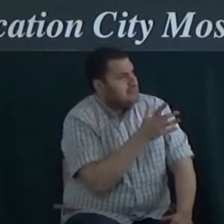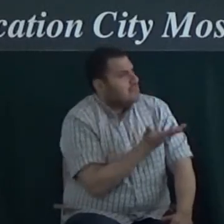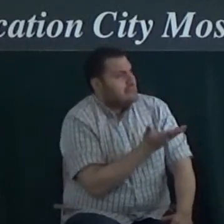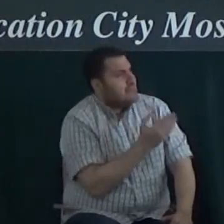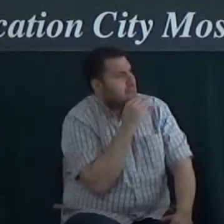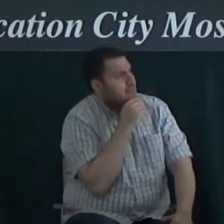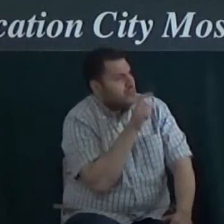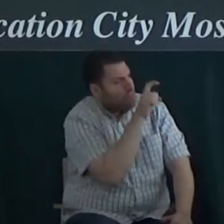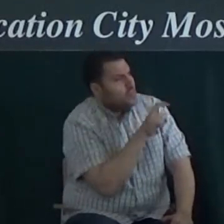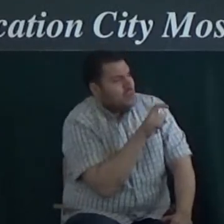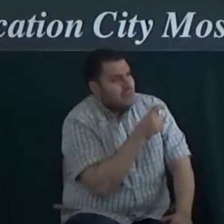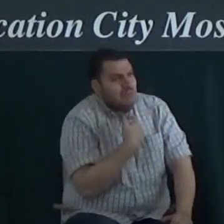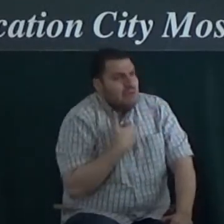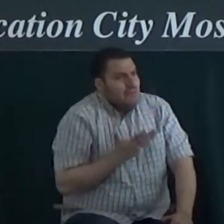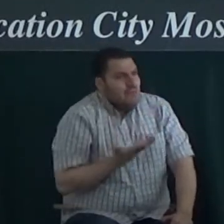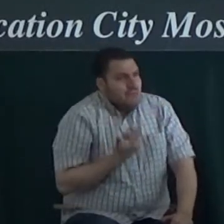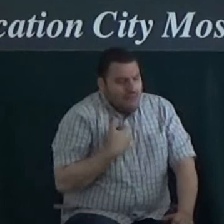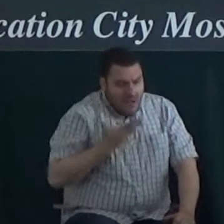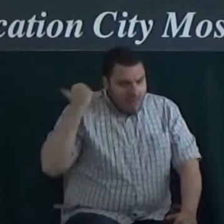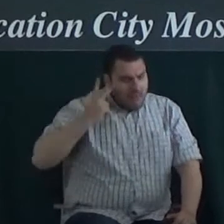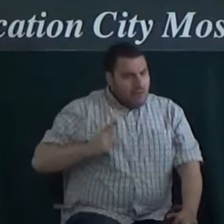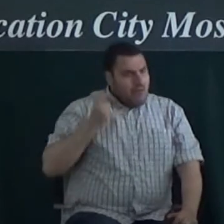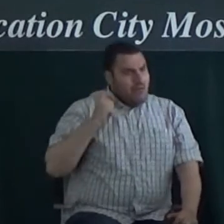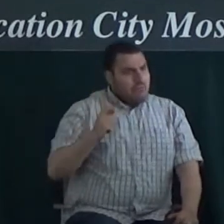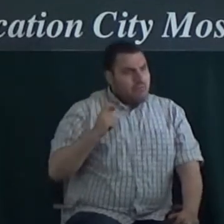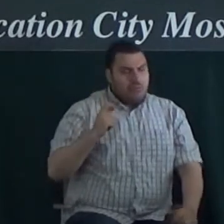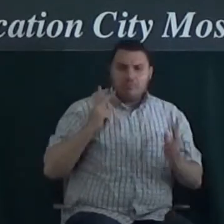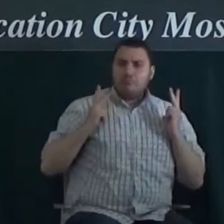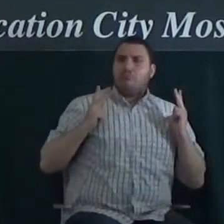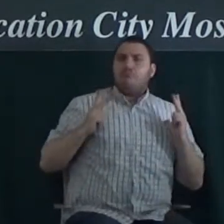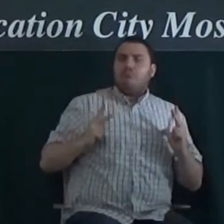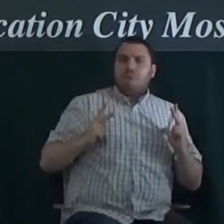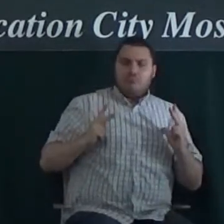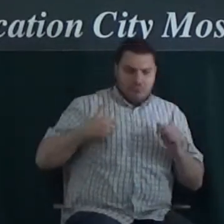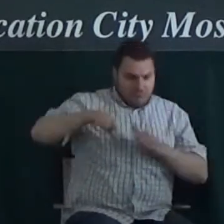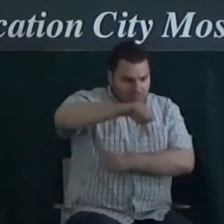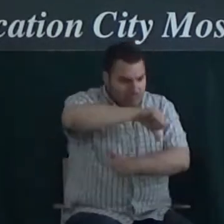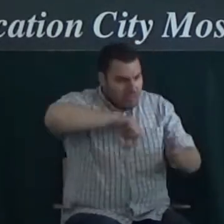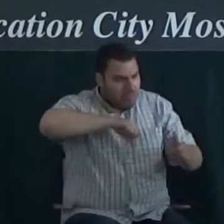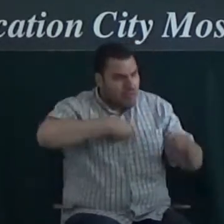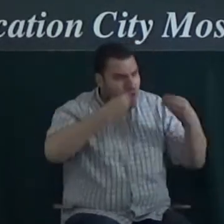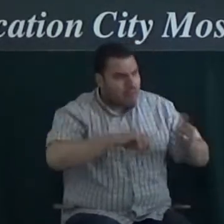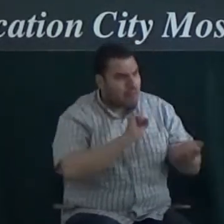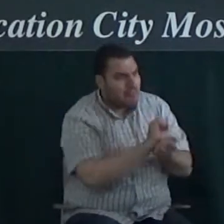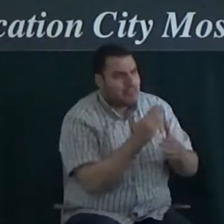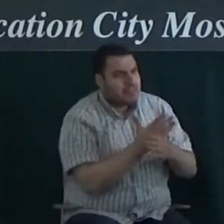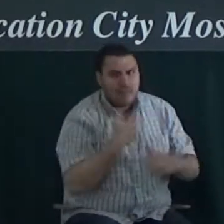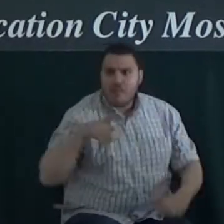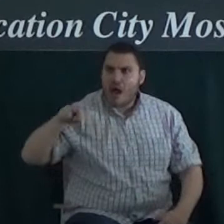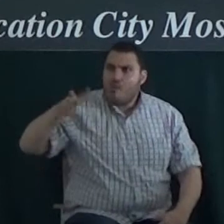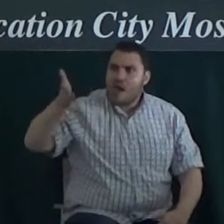يا أبتي، ما صيرنا إلى ما ترى، قتل أخي الفضل وقتل فلان وفلان